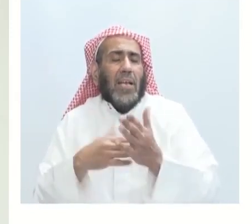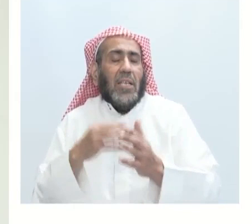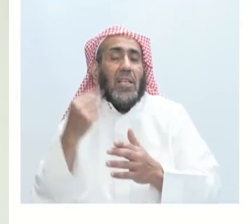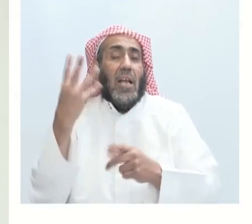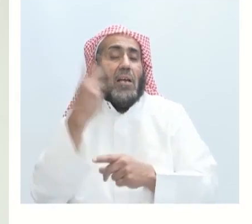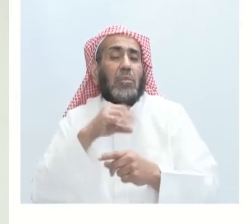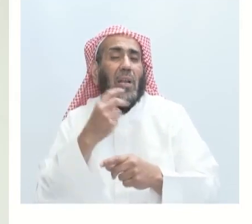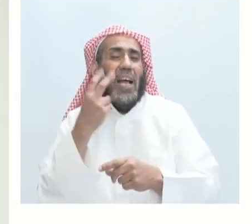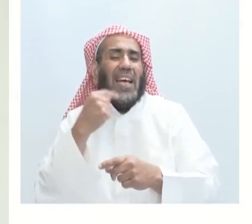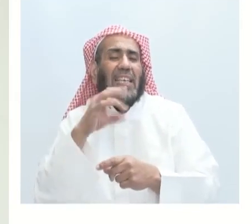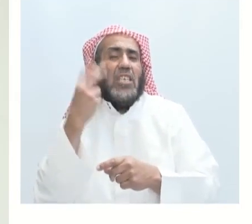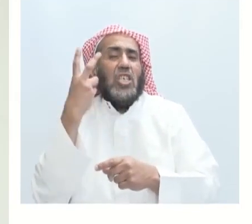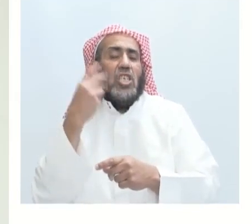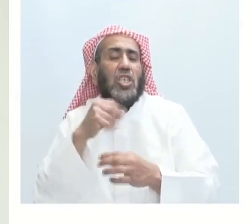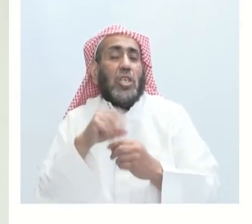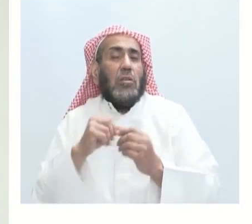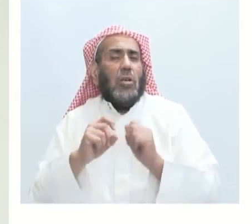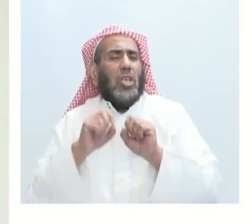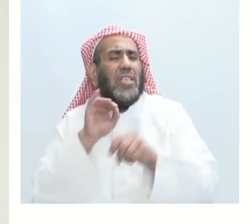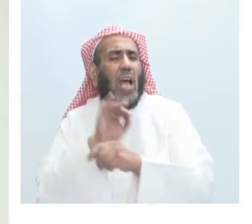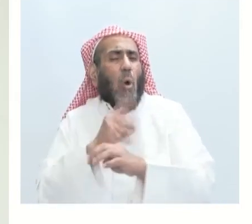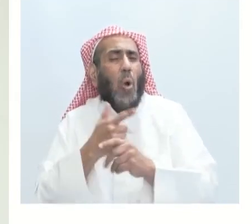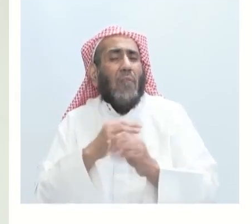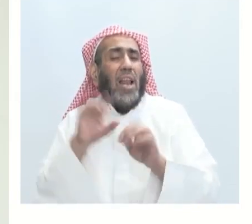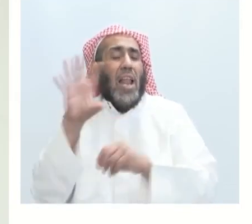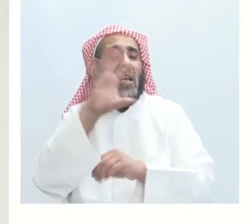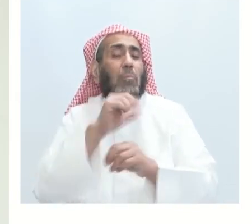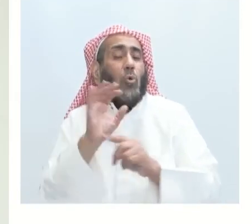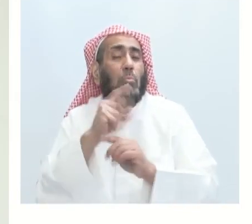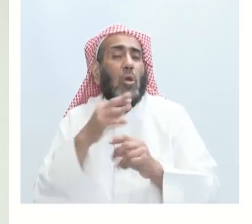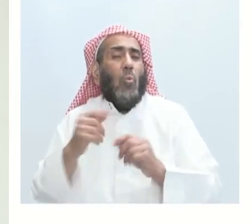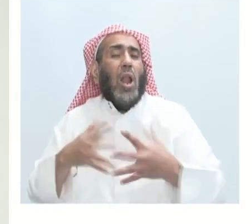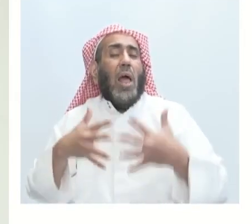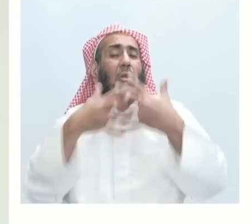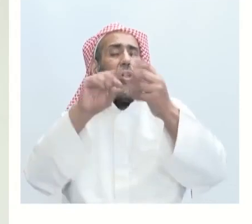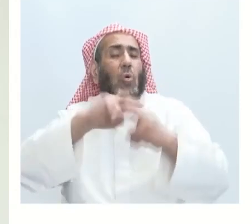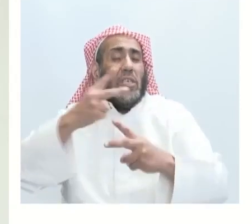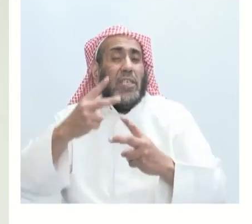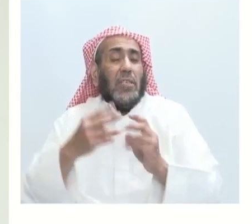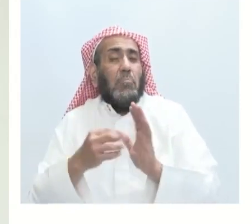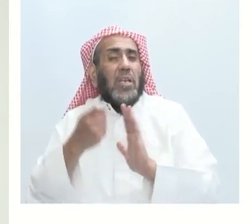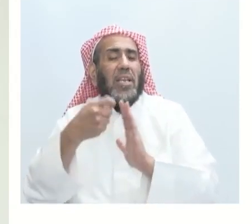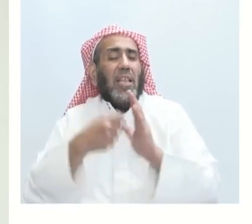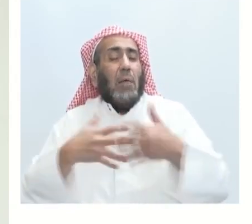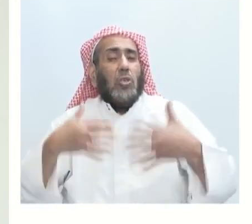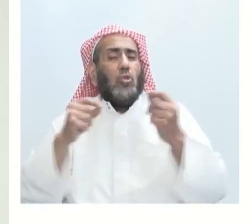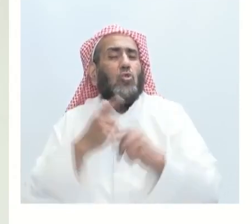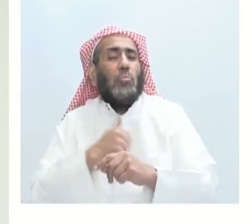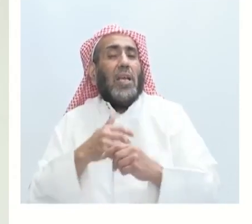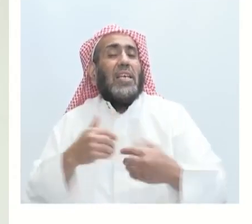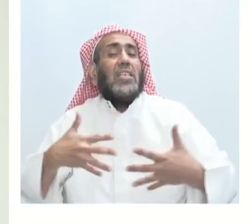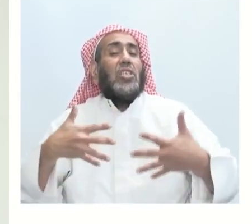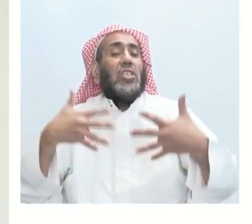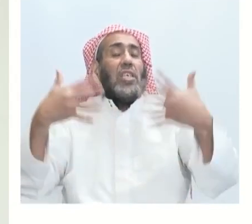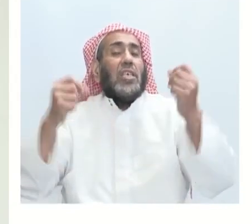الخامس من القرن العش ميلادي دعوه صاخبه في الادب الاوروبي والامريكي خاصه تدعو الى نوع جديد من النظام الشعري سمي الشعر